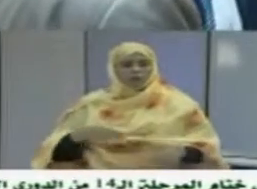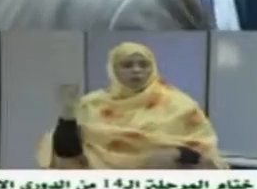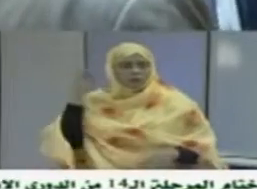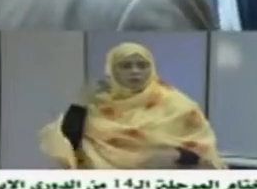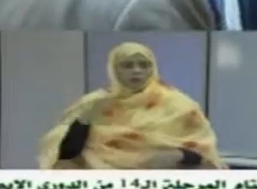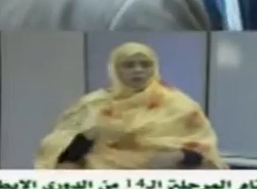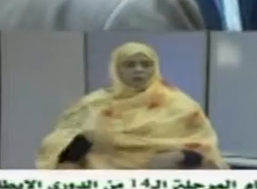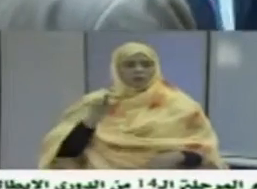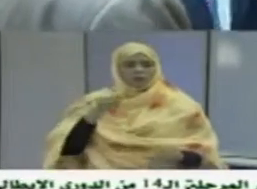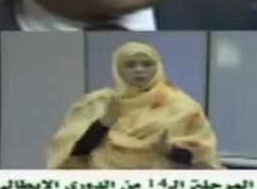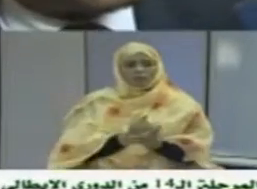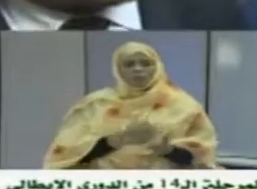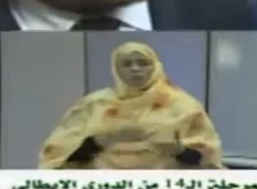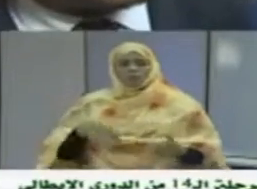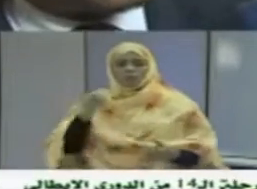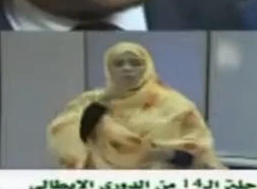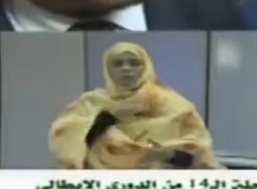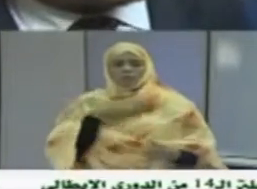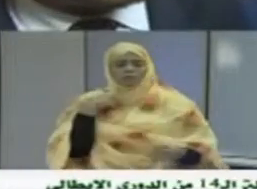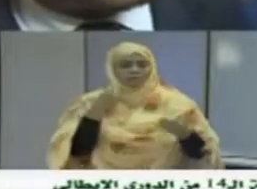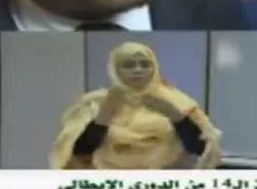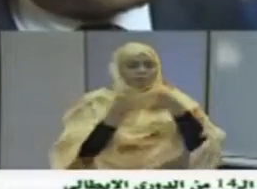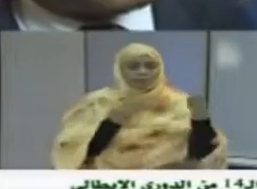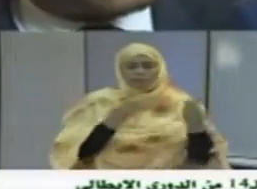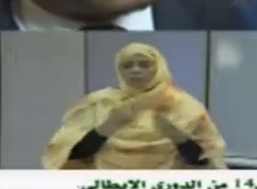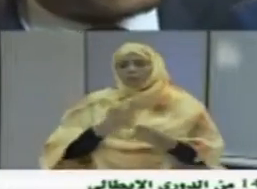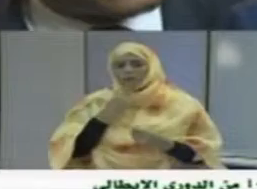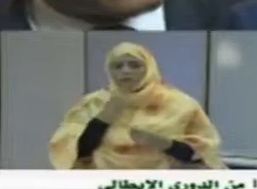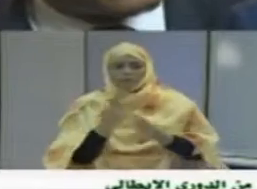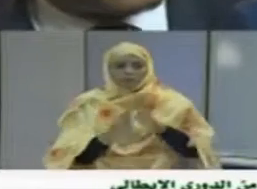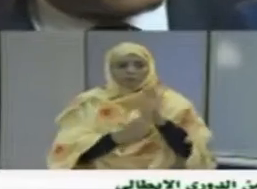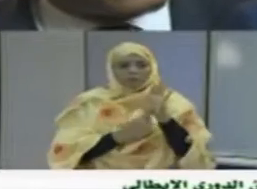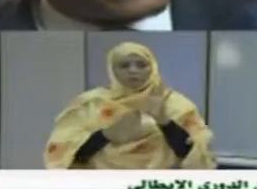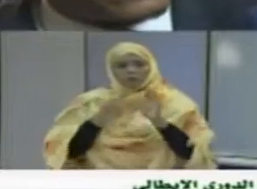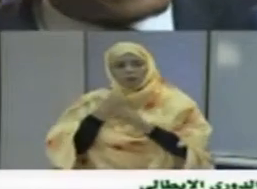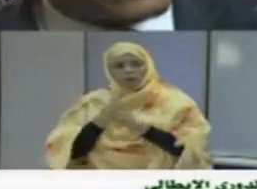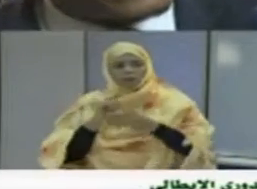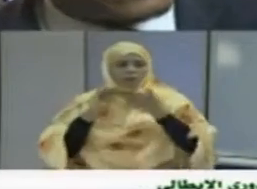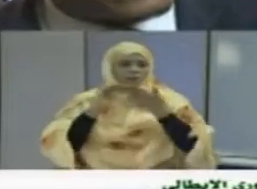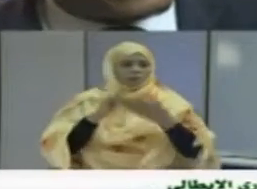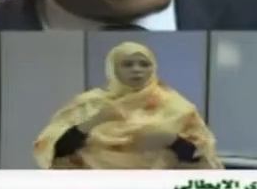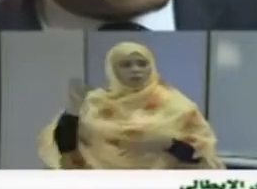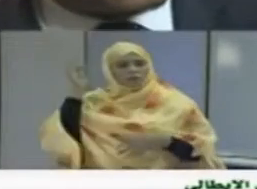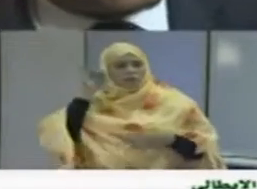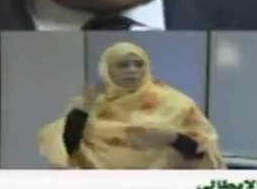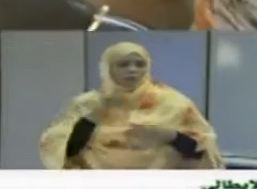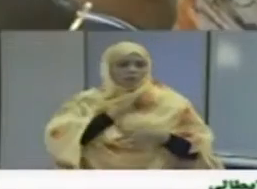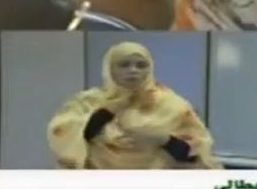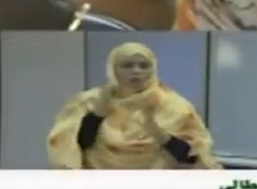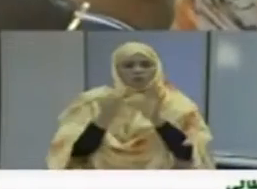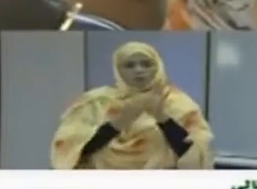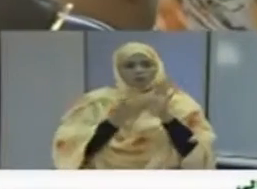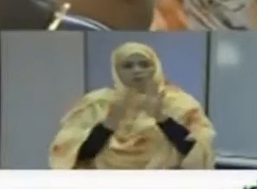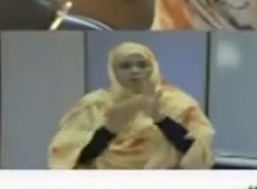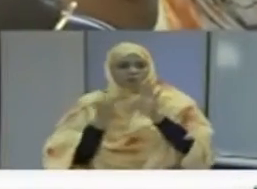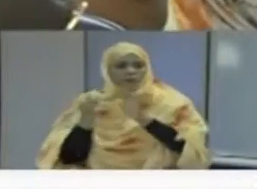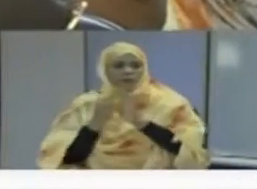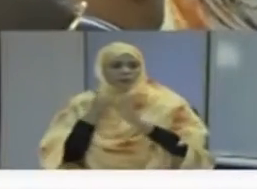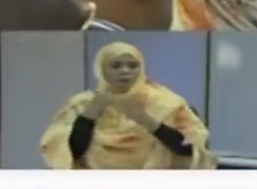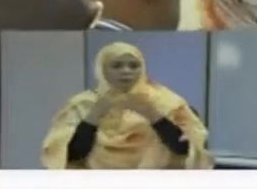اغتنم المسؤولون هناك الفرصة لتقديم مقترحاتهم لدعم العمل والاستماع لملاحظات الوزيرة